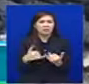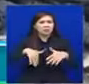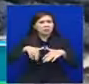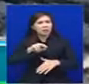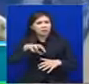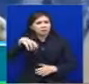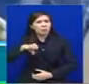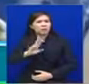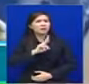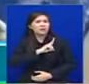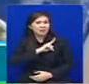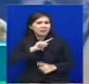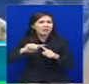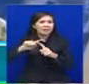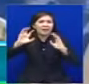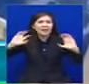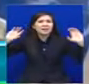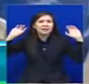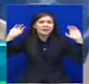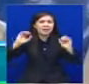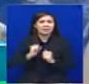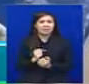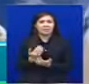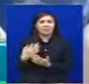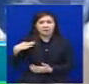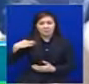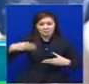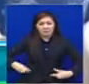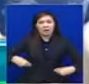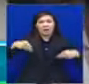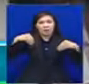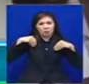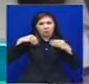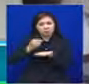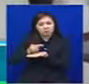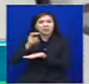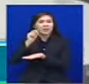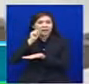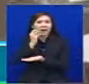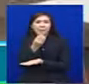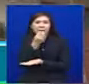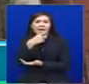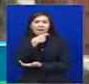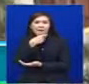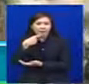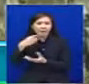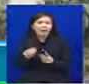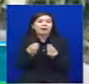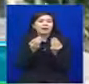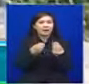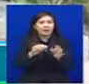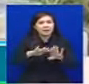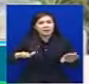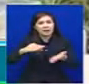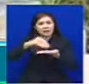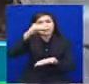ต่างๆนะครับรวมถึงทางราชการเราเนี่ยนำผ้าห่มนำน้ำนำอาหารแห้งมามอบให้กับช่วยเหลือนักเรียน